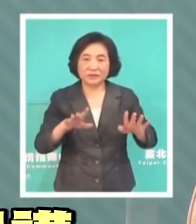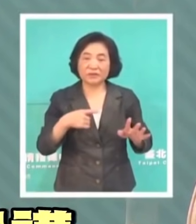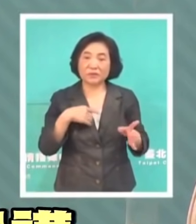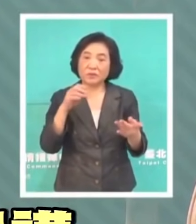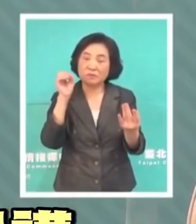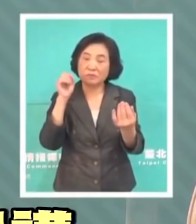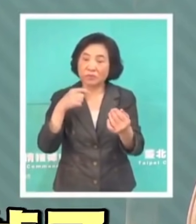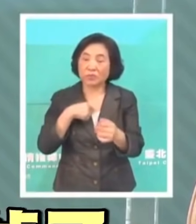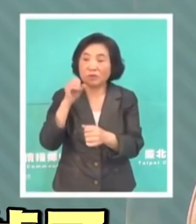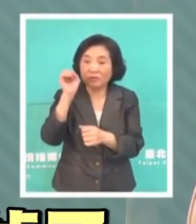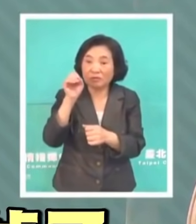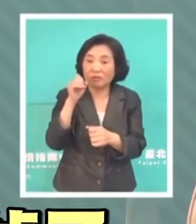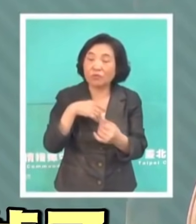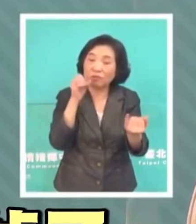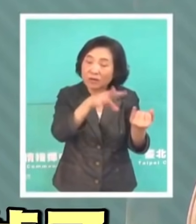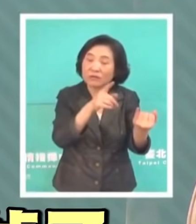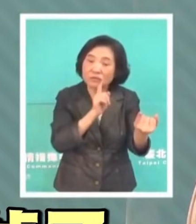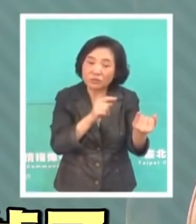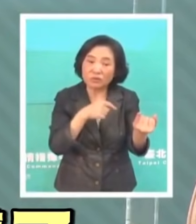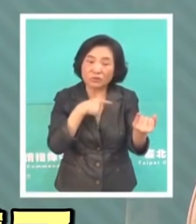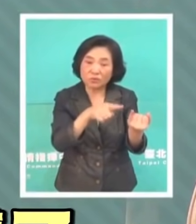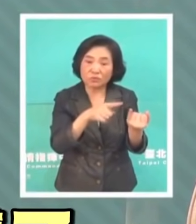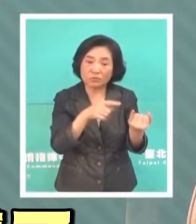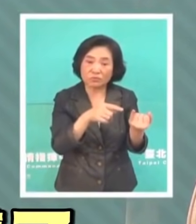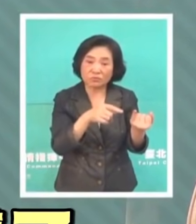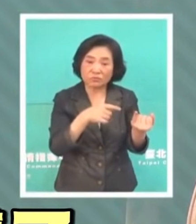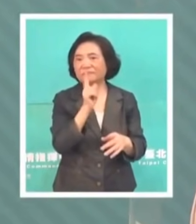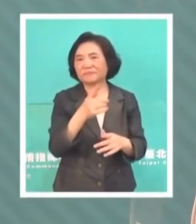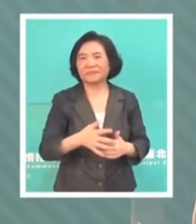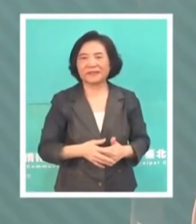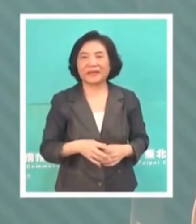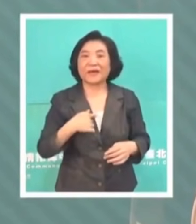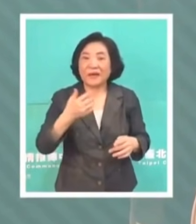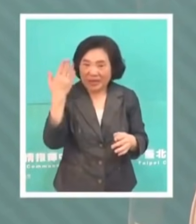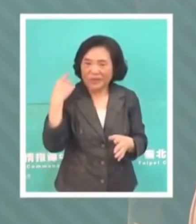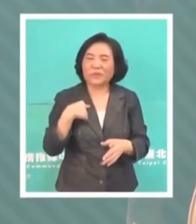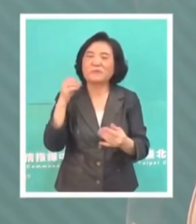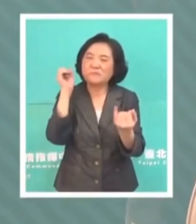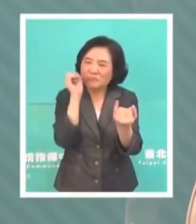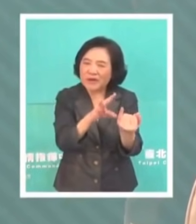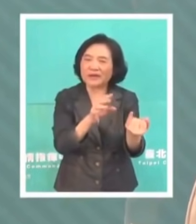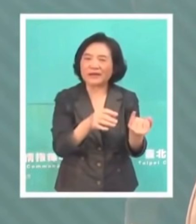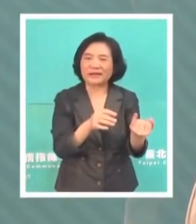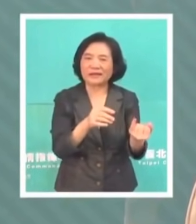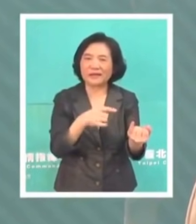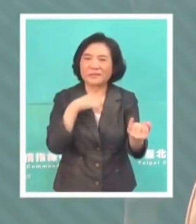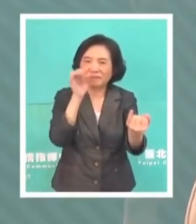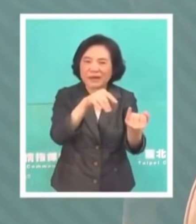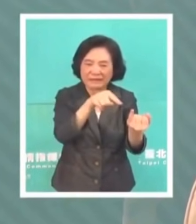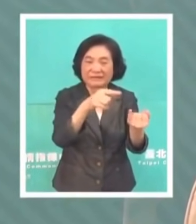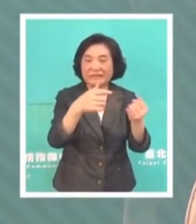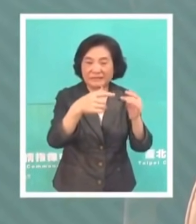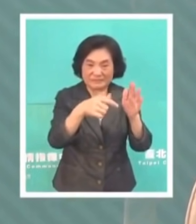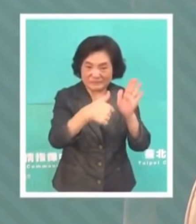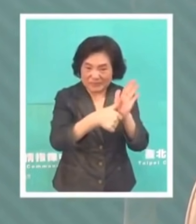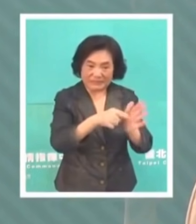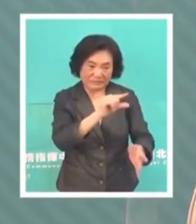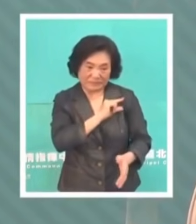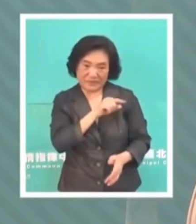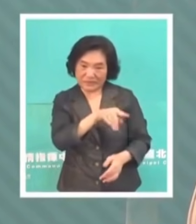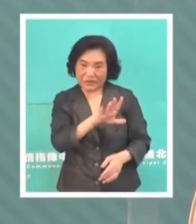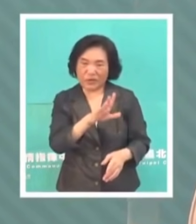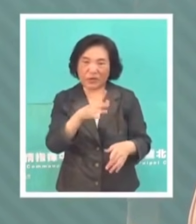跟他讲说我不讲，然后现在跟他讲说这逃不掉了，都已经事先跟他讲了，当时就已经跟他讲说哦，你的名字都写在那